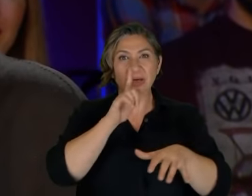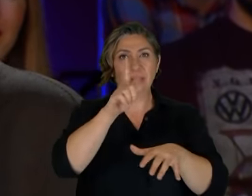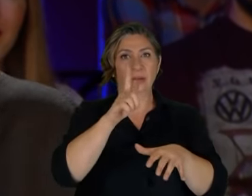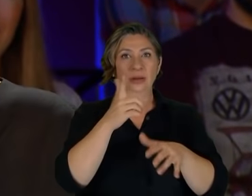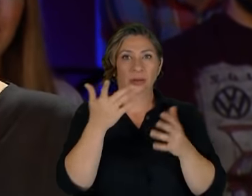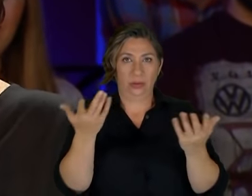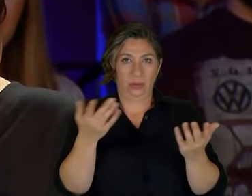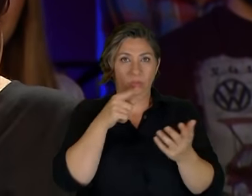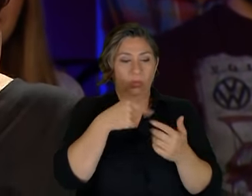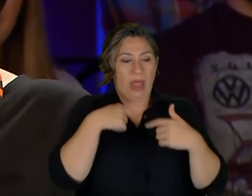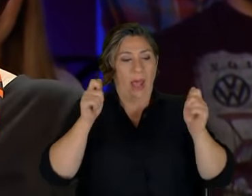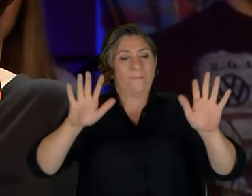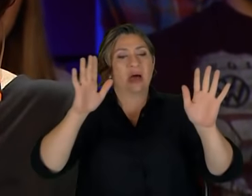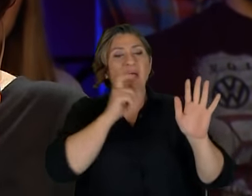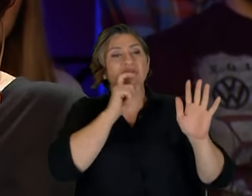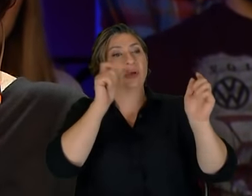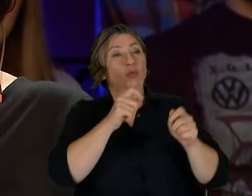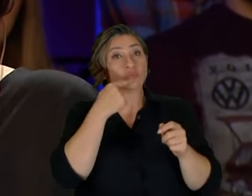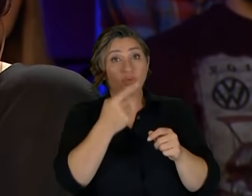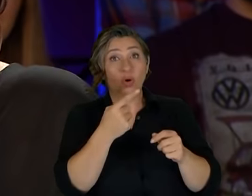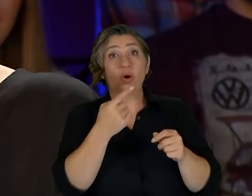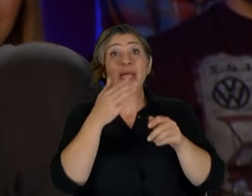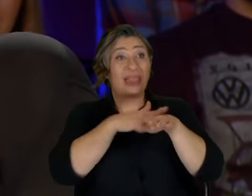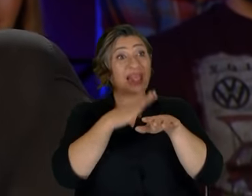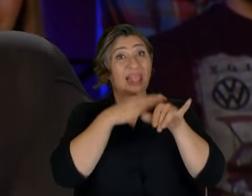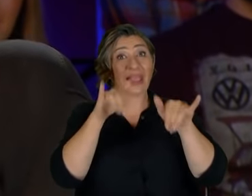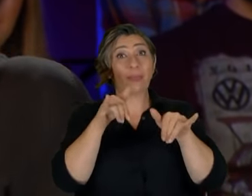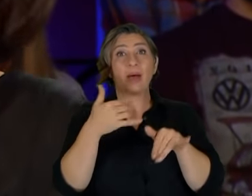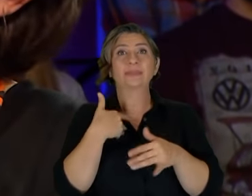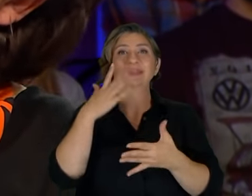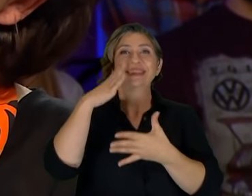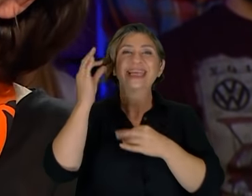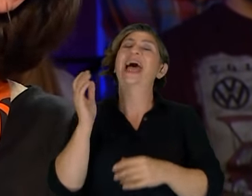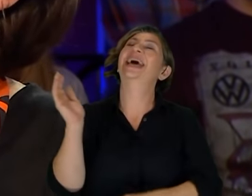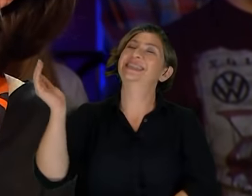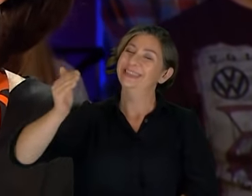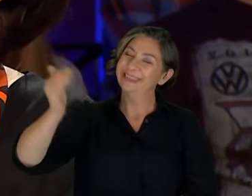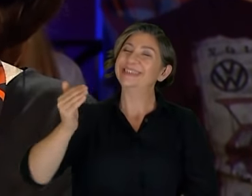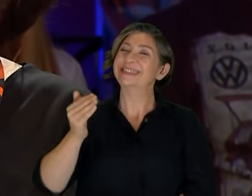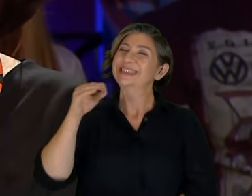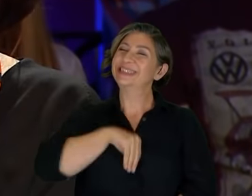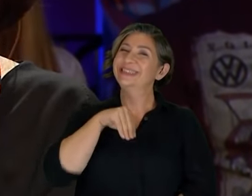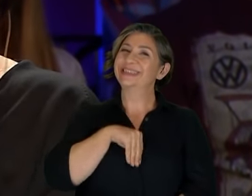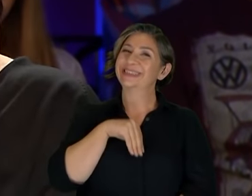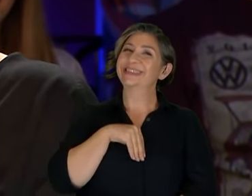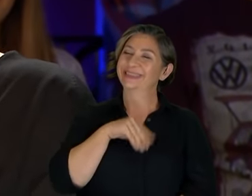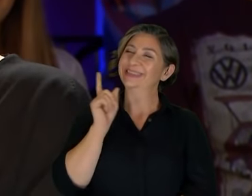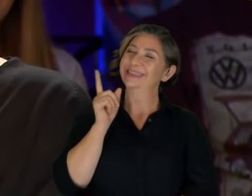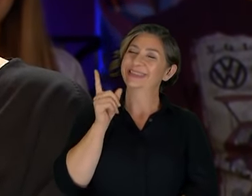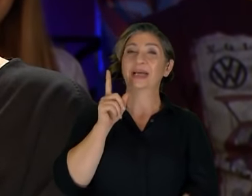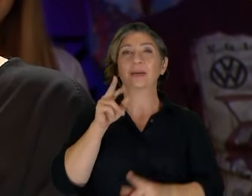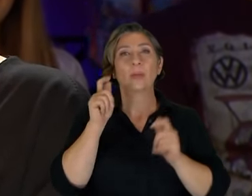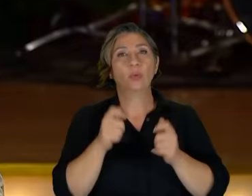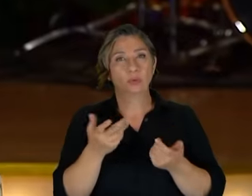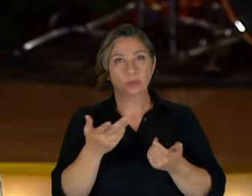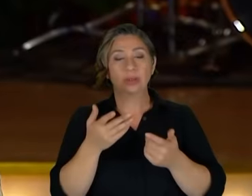hırlıyor. Mesela bunu bana yapma diyor. Yanlış yapıyorsun diyor. Ama biz insanlar canım benim tamam tatlım oldu. Evet.